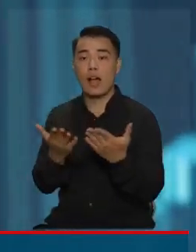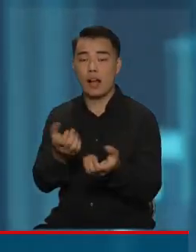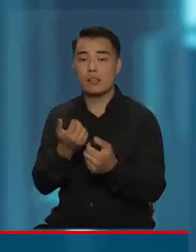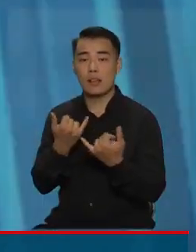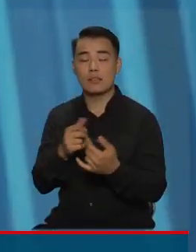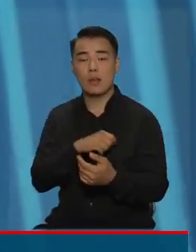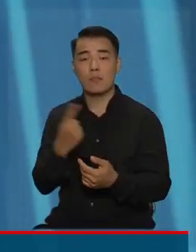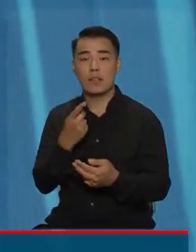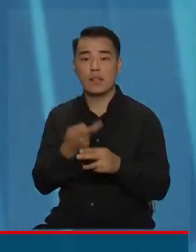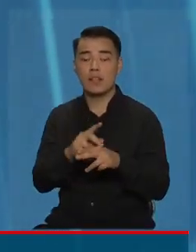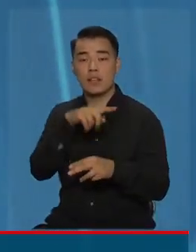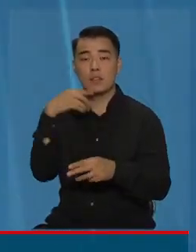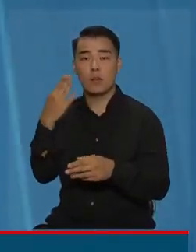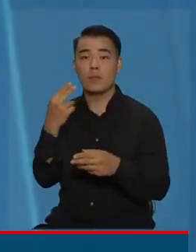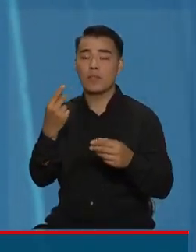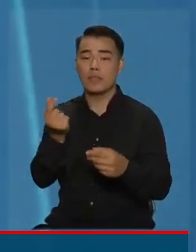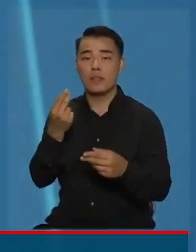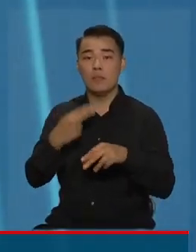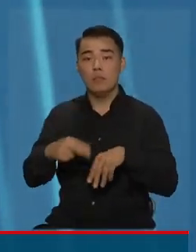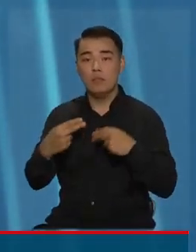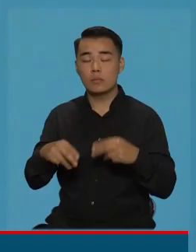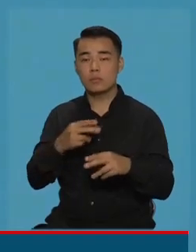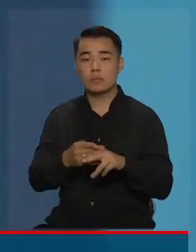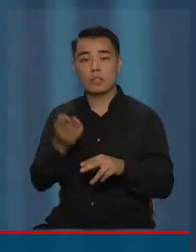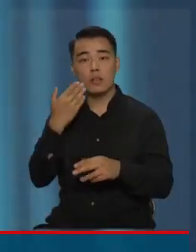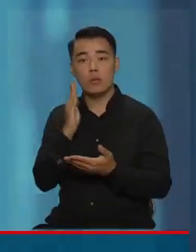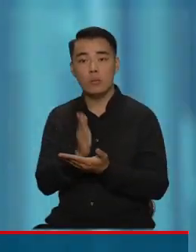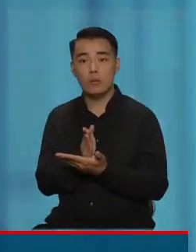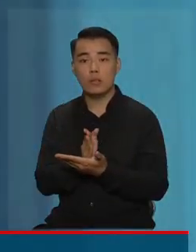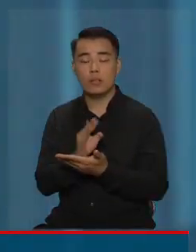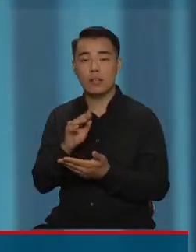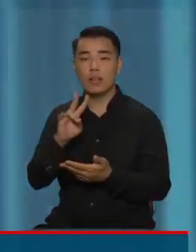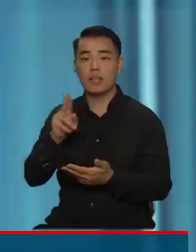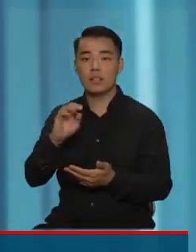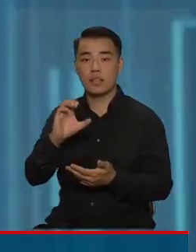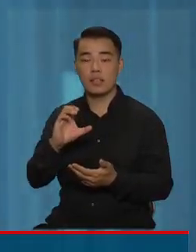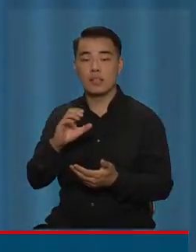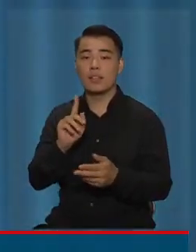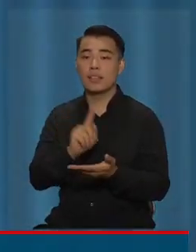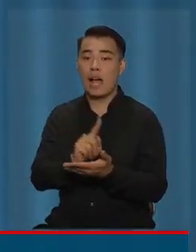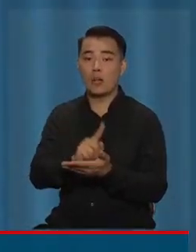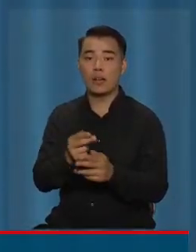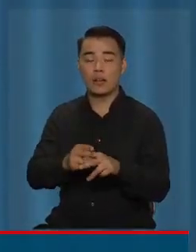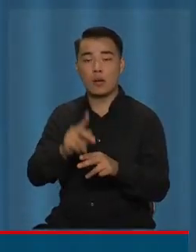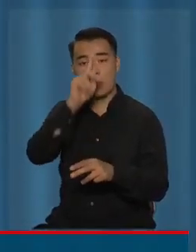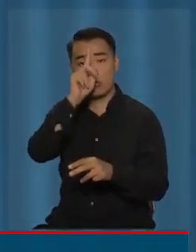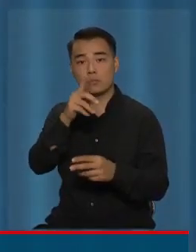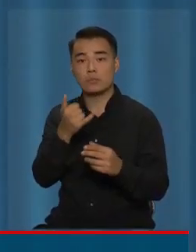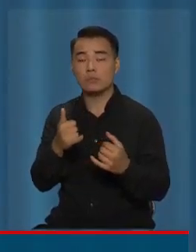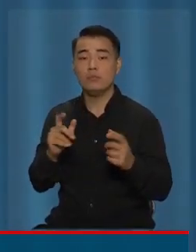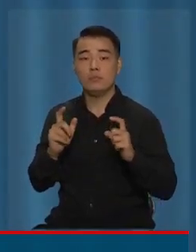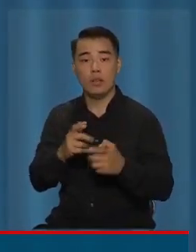біріншіден Ресейден тұқым алуды жеңілдету, мысалыға НДС-ті бір жылға